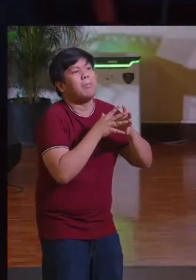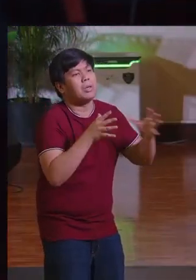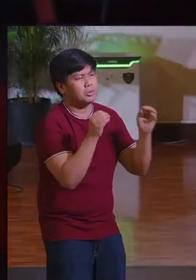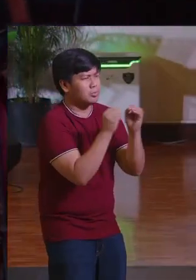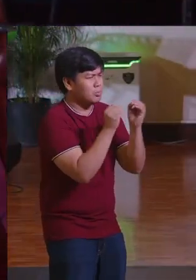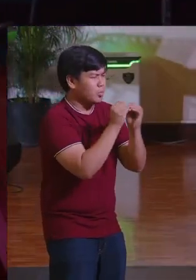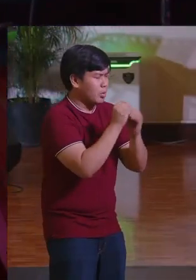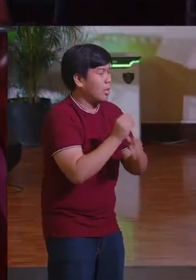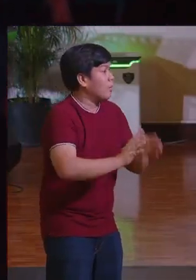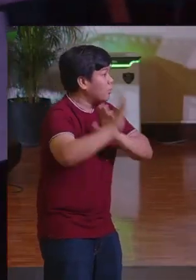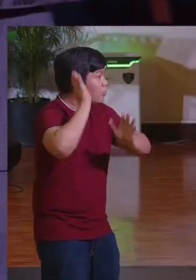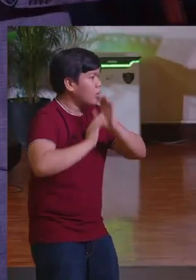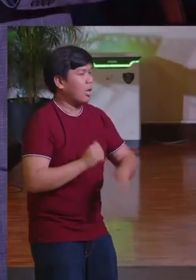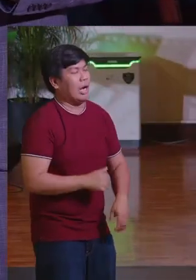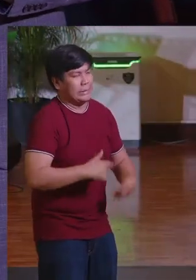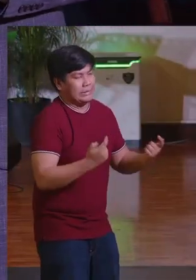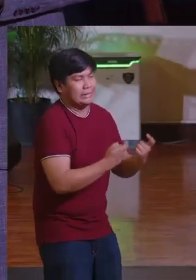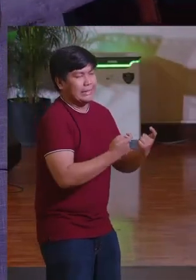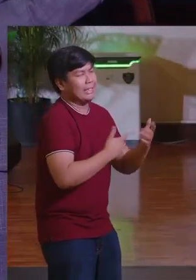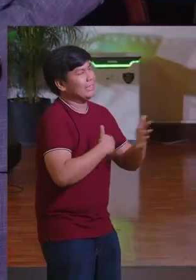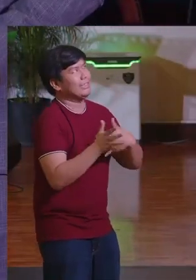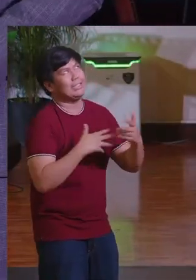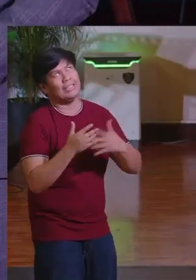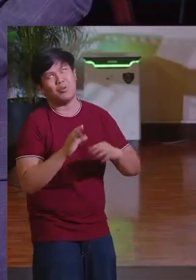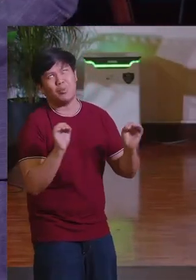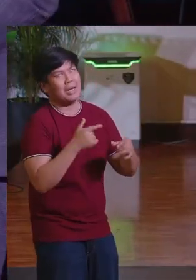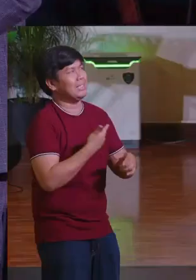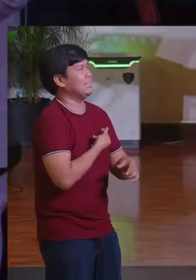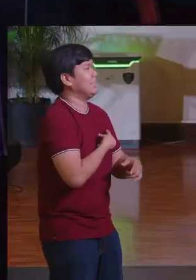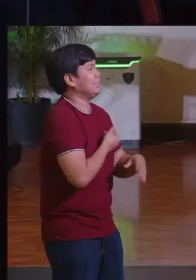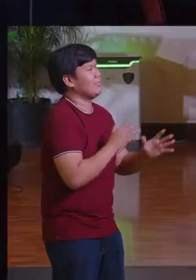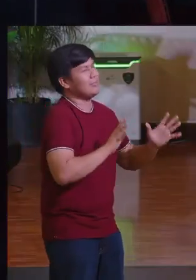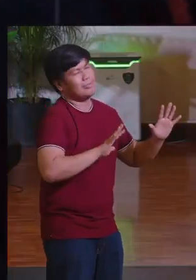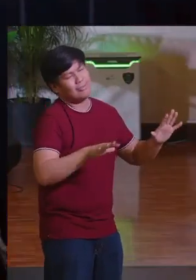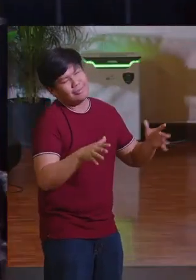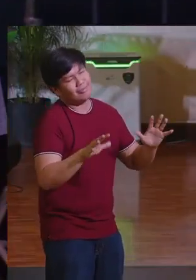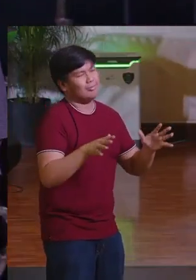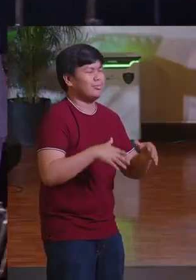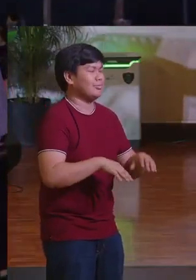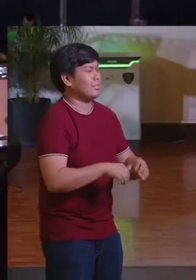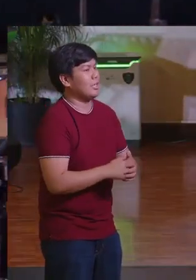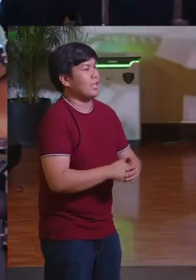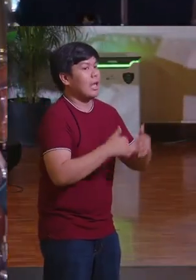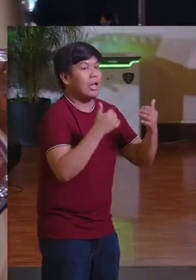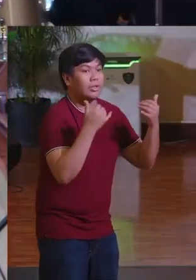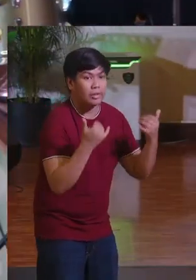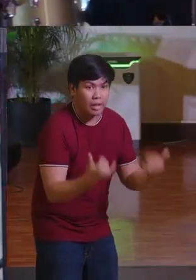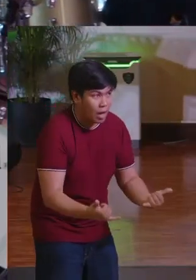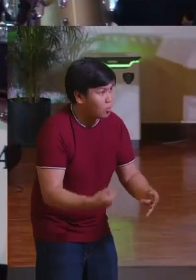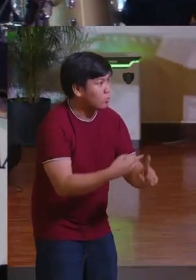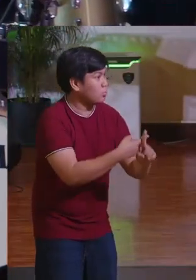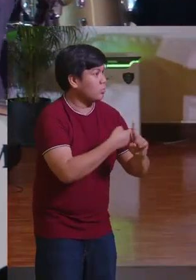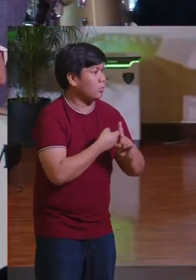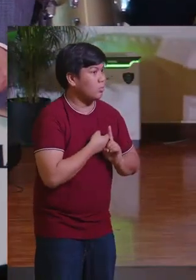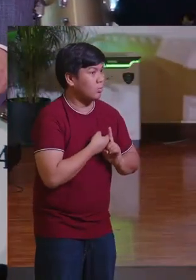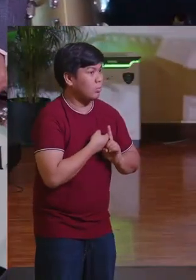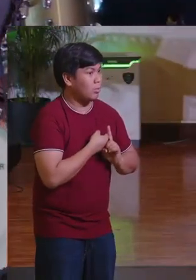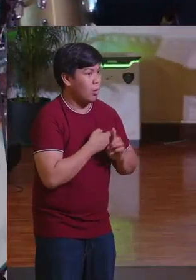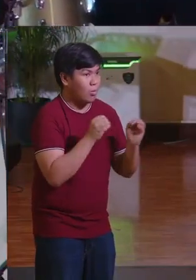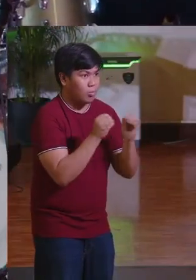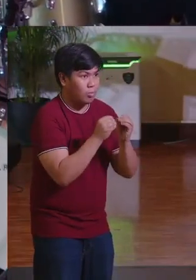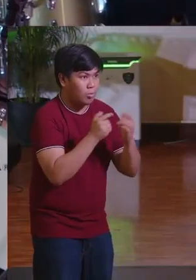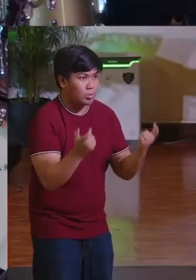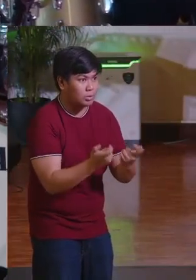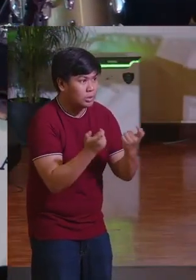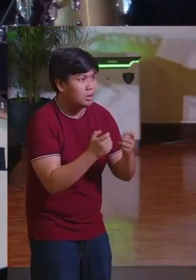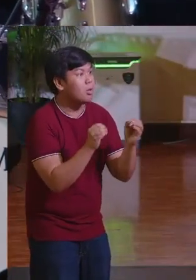tayo nakukonsensya. Ngayon, pag may mali ka, para bang nababagabag po tayo ng ating konsensya.